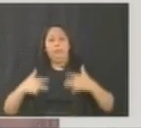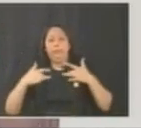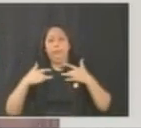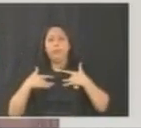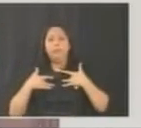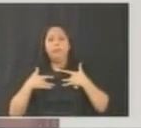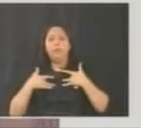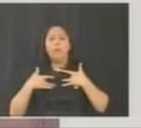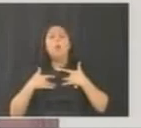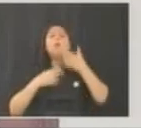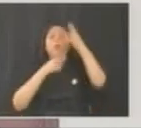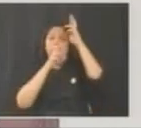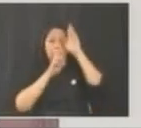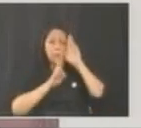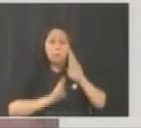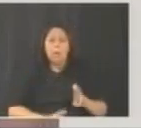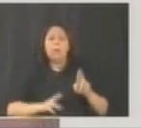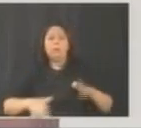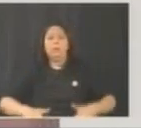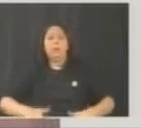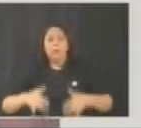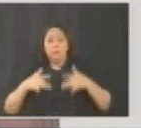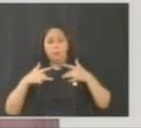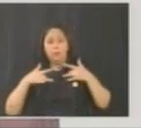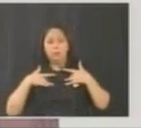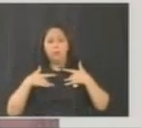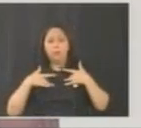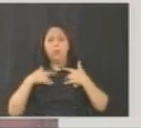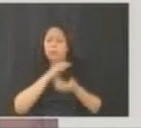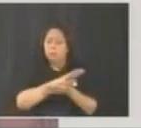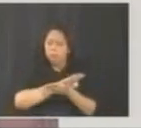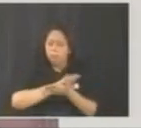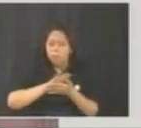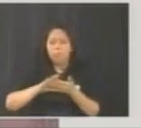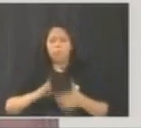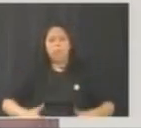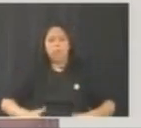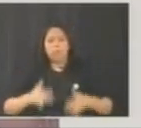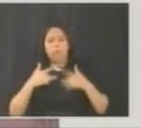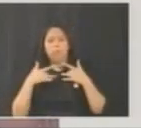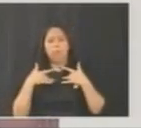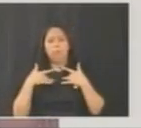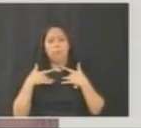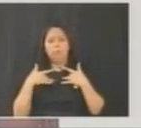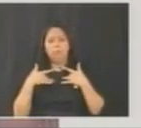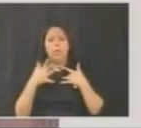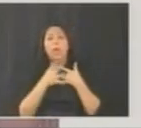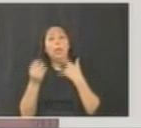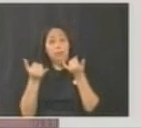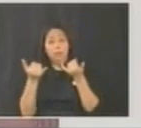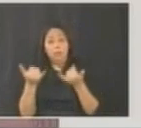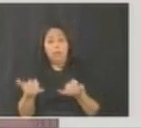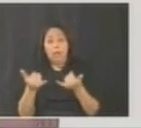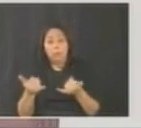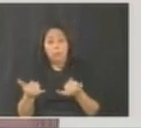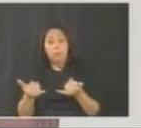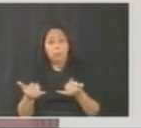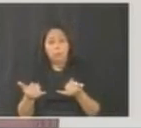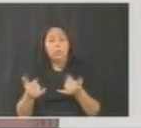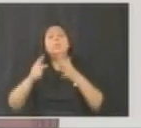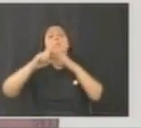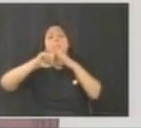dangal. Ang sandaling ito ay simula ng sama-sama